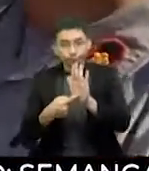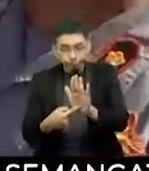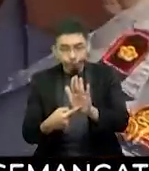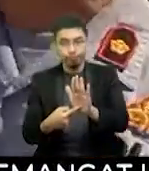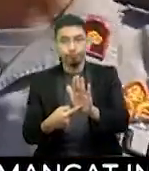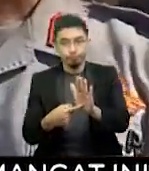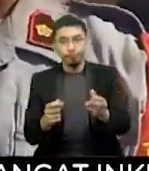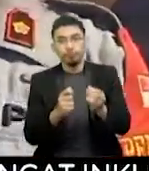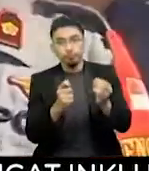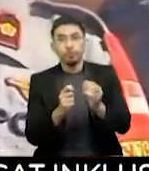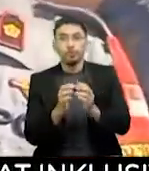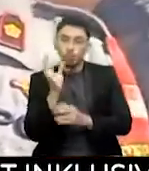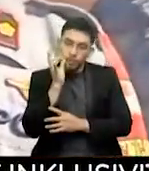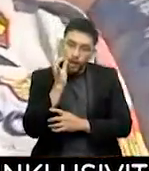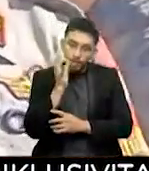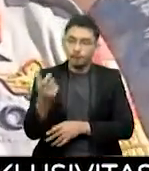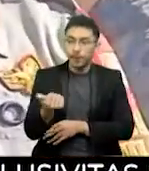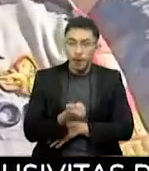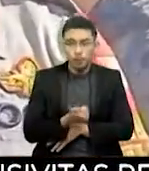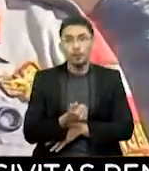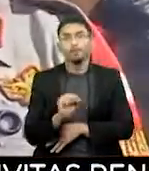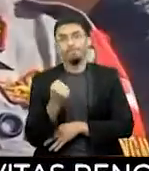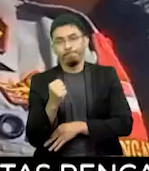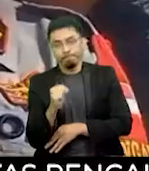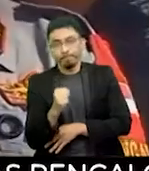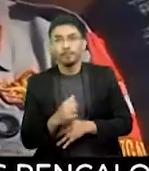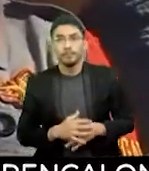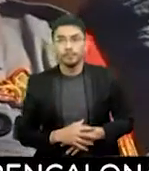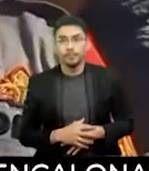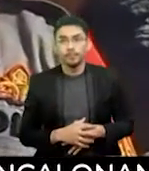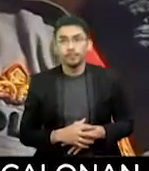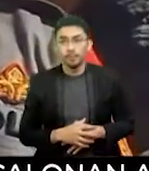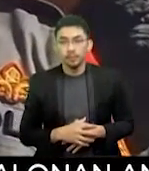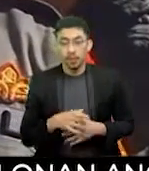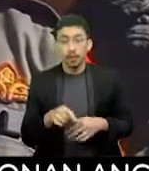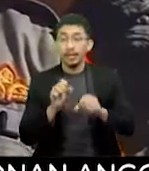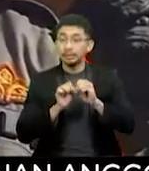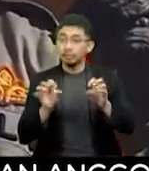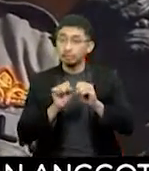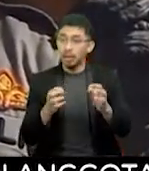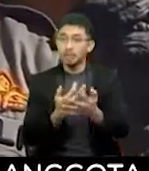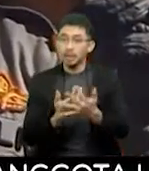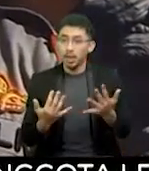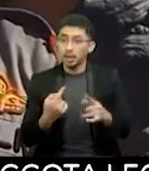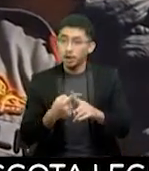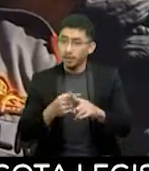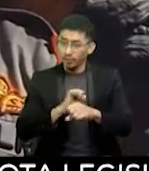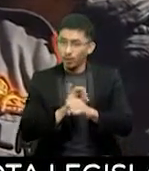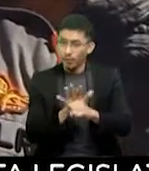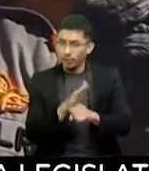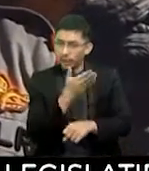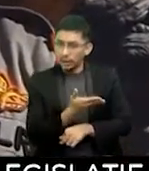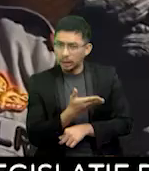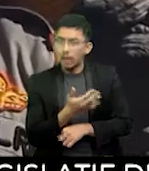Mohon maaf untuk saat ini tidak menerima tamu, jadi kita himbau kepada warga yang terkonfirmasi untuk tidak menerima